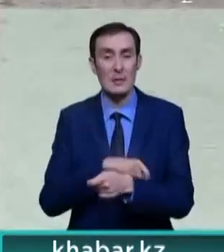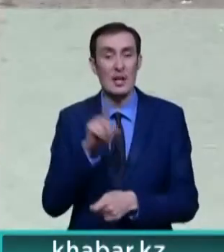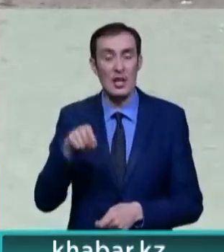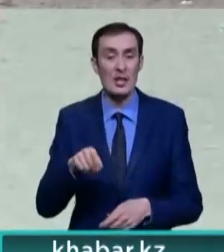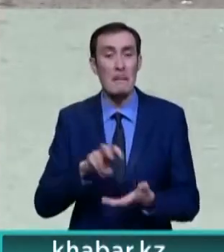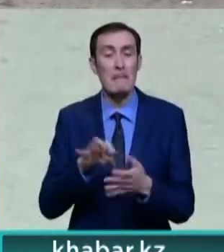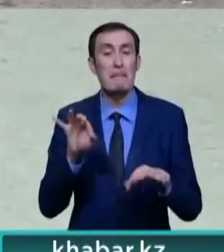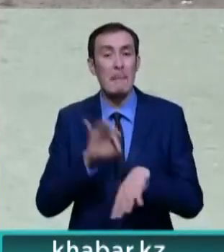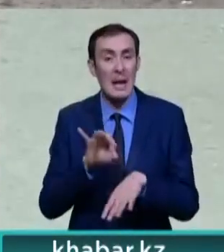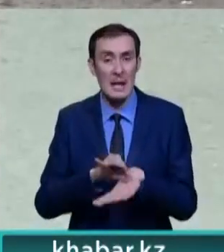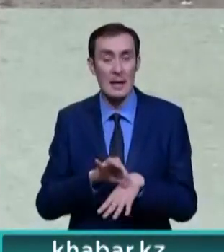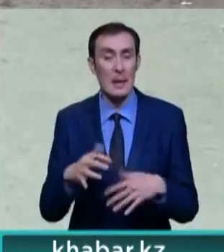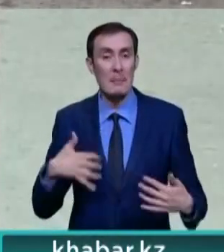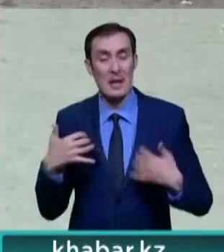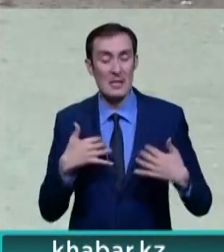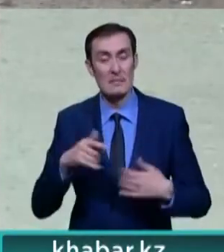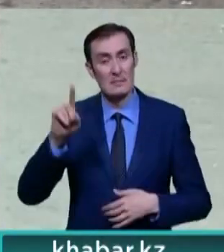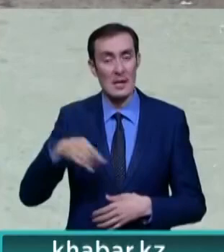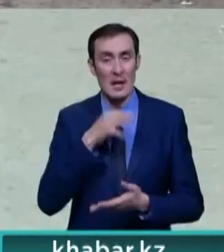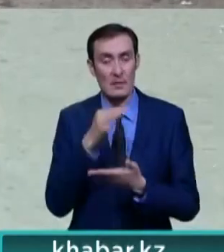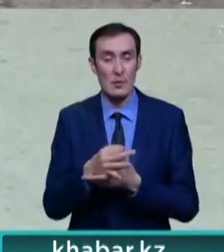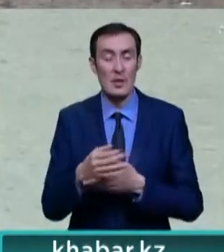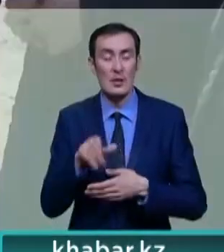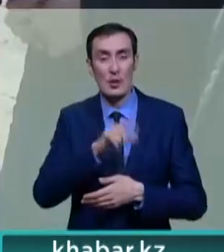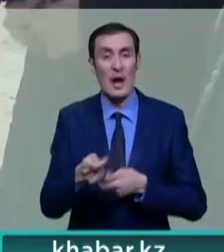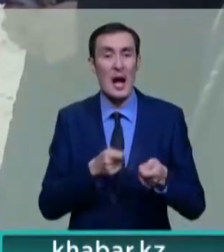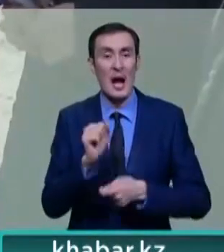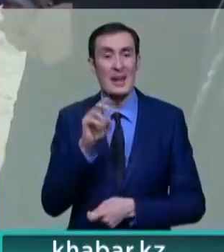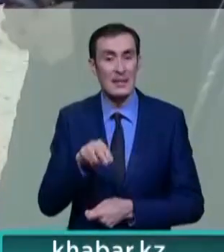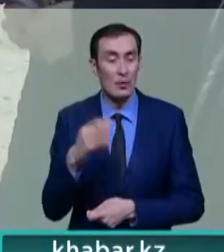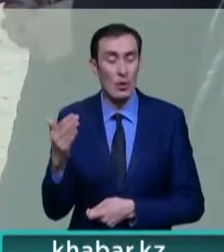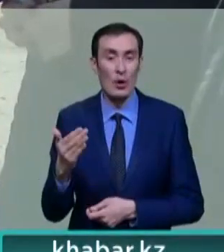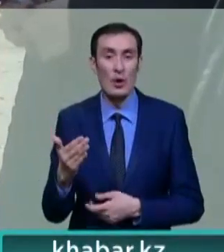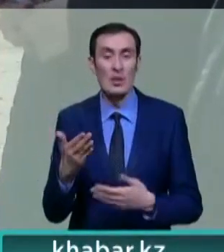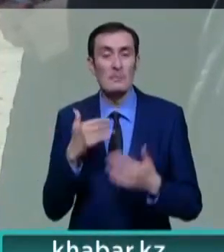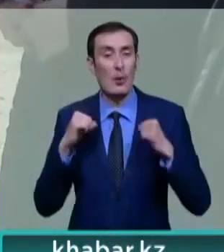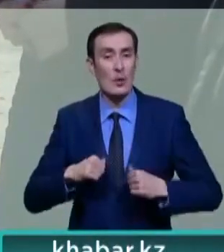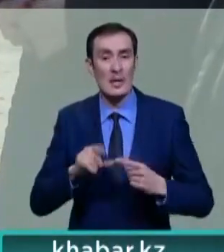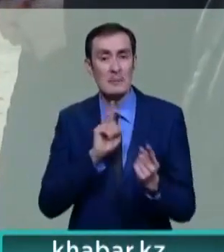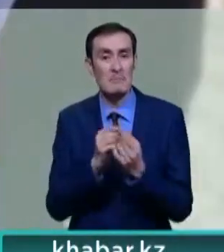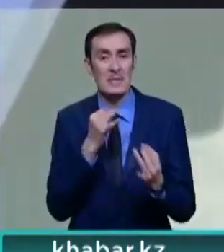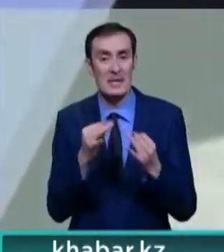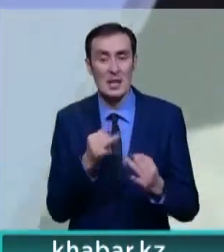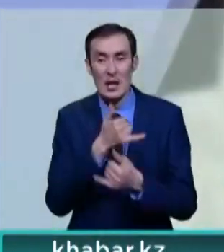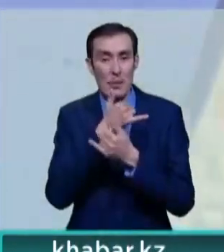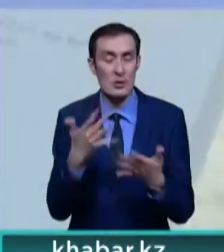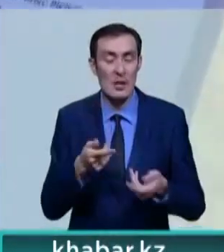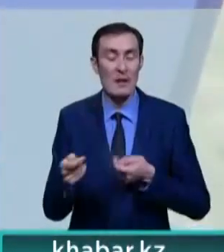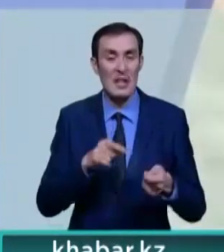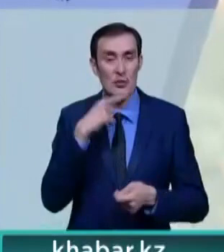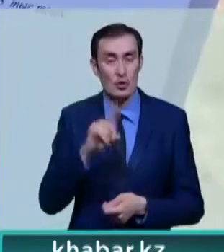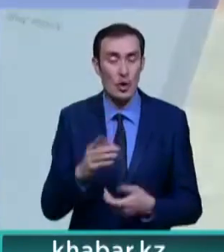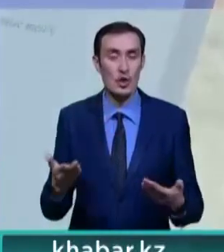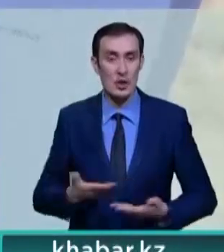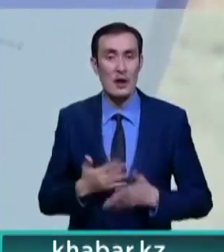здесь боятся, решили сельчане призвать к ответу сотрудников акимата. Но душевной беседы не получилось. Представители власти уверены, что